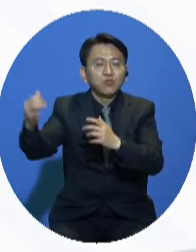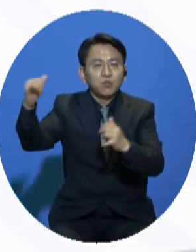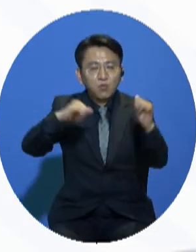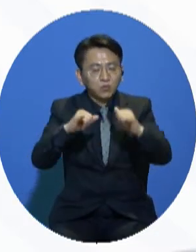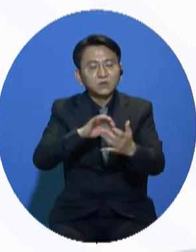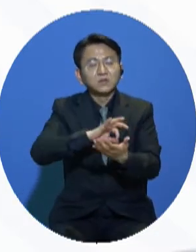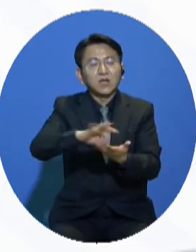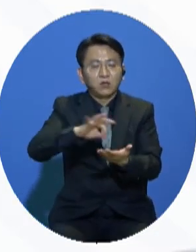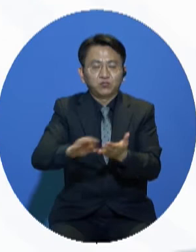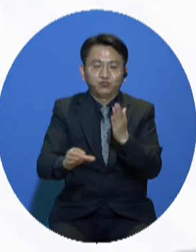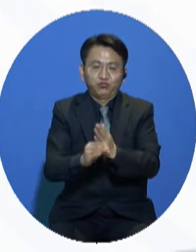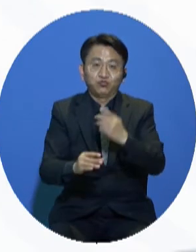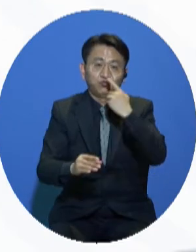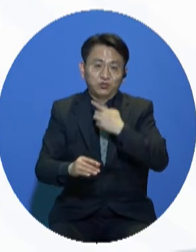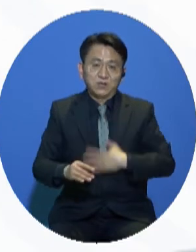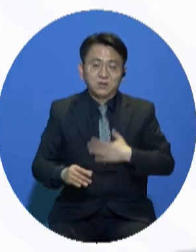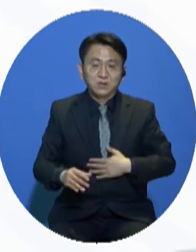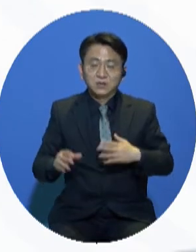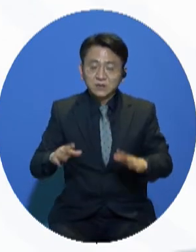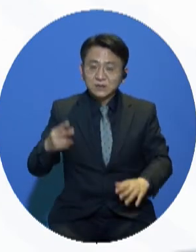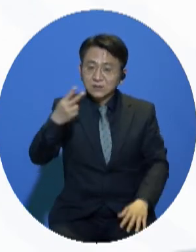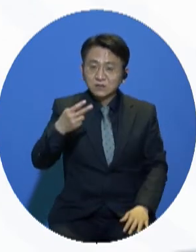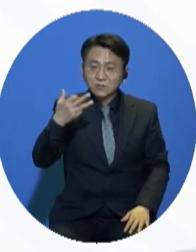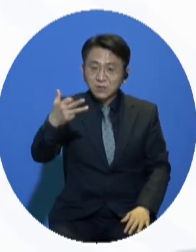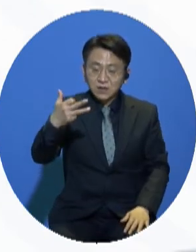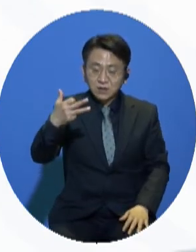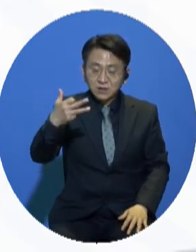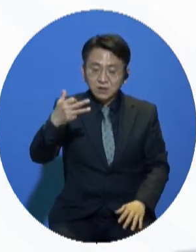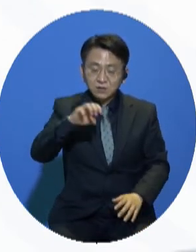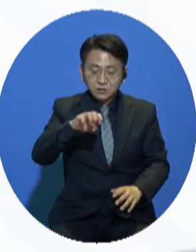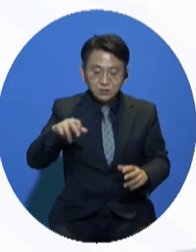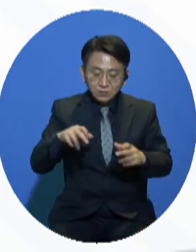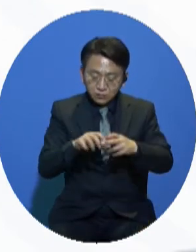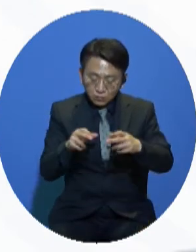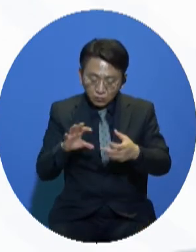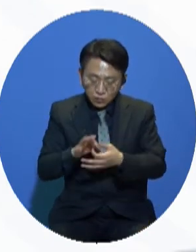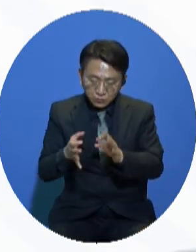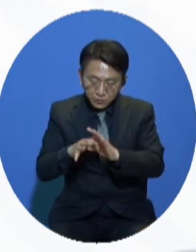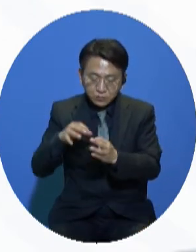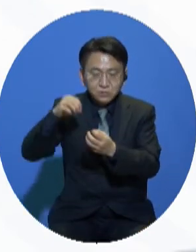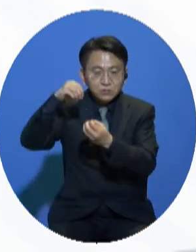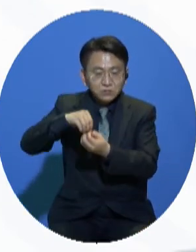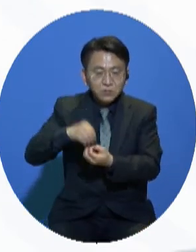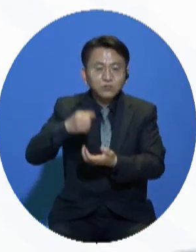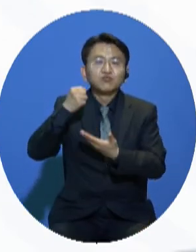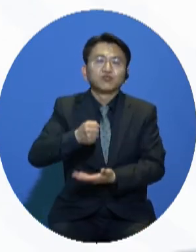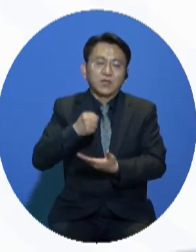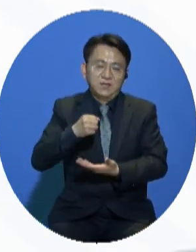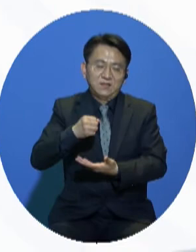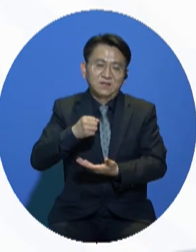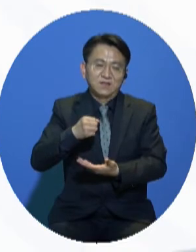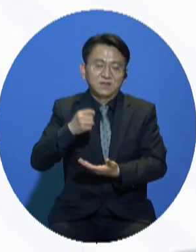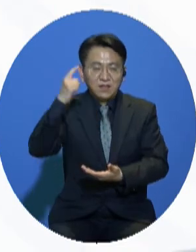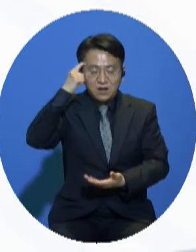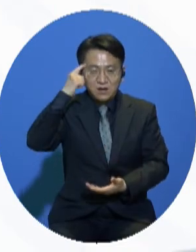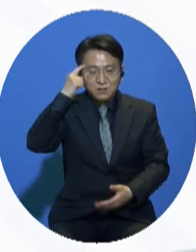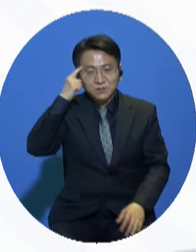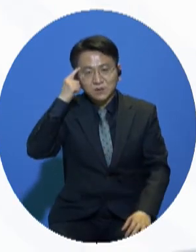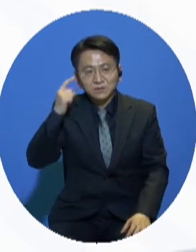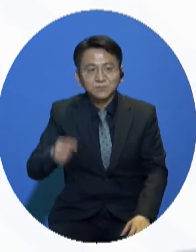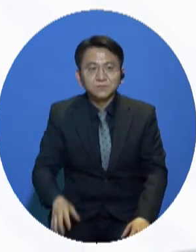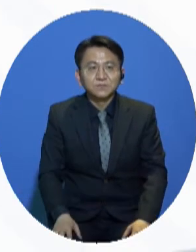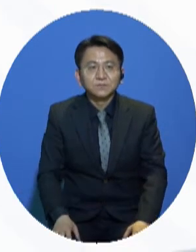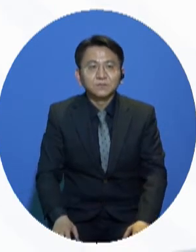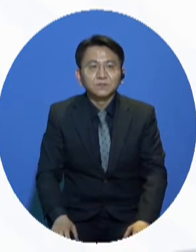있습니다. 이러한 인프라, 이런 시설들도 2018년 평창 동계 패럴림픽 대회의 주요 유산이라고 생각합니다. What they can